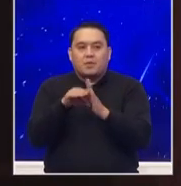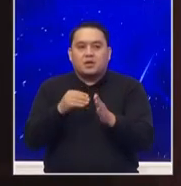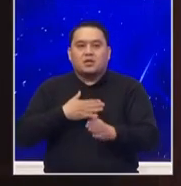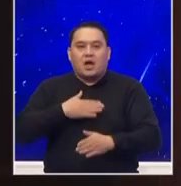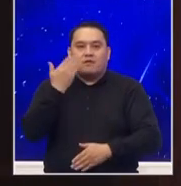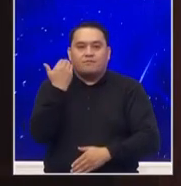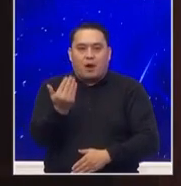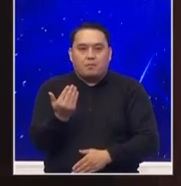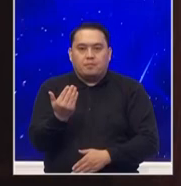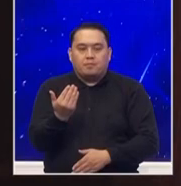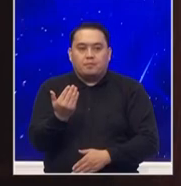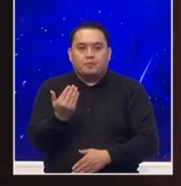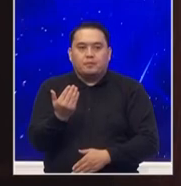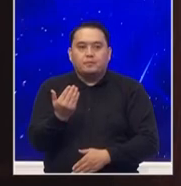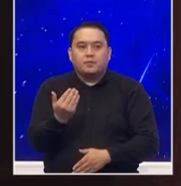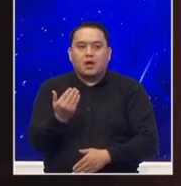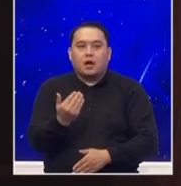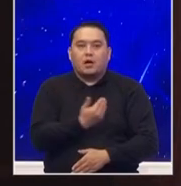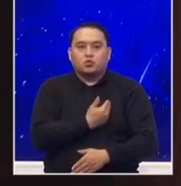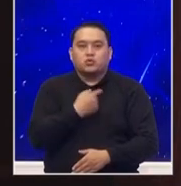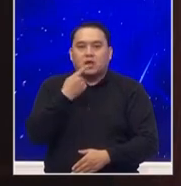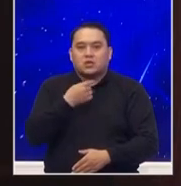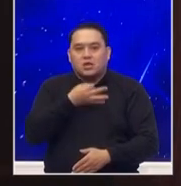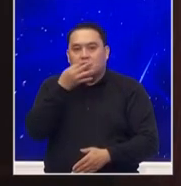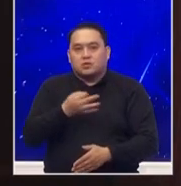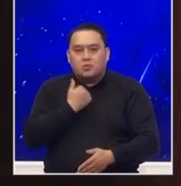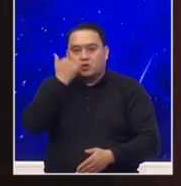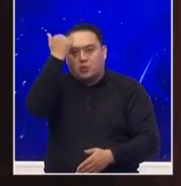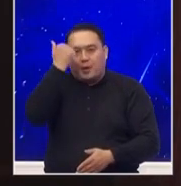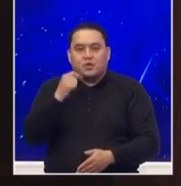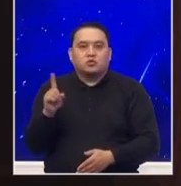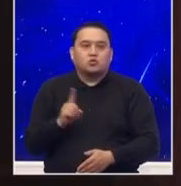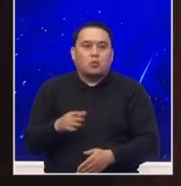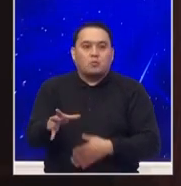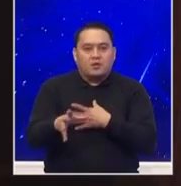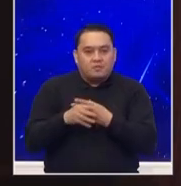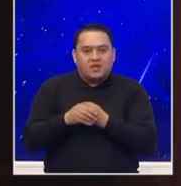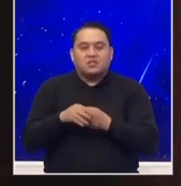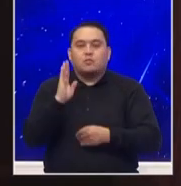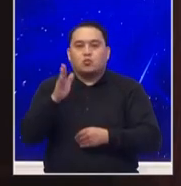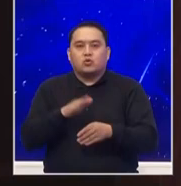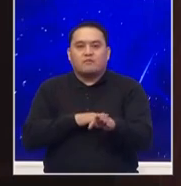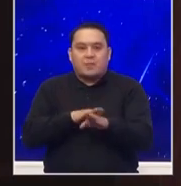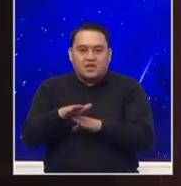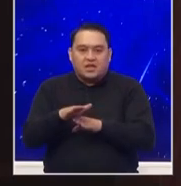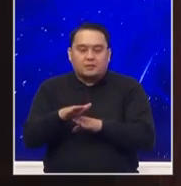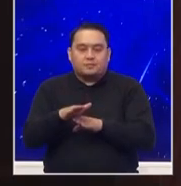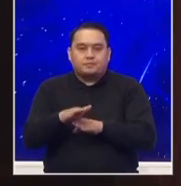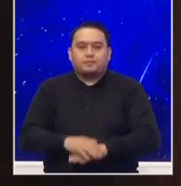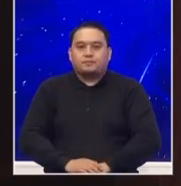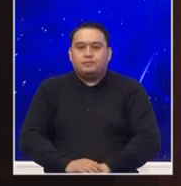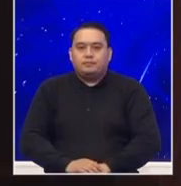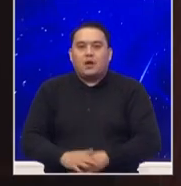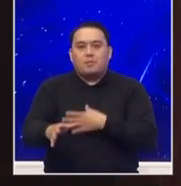вам, вот, как глава региона, хочу сказать огромное спасибо. И мы вместе теперь будем его